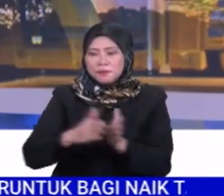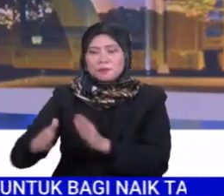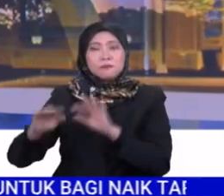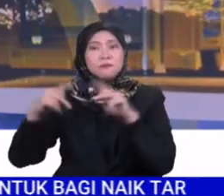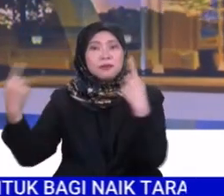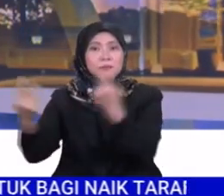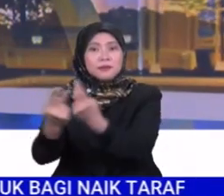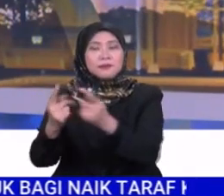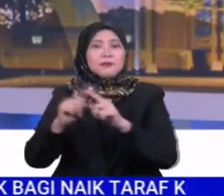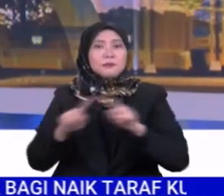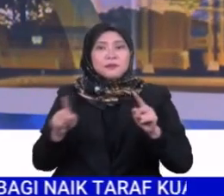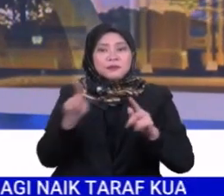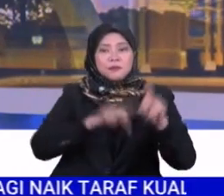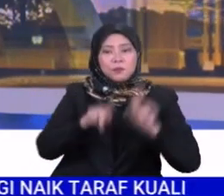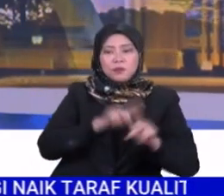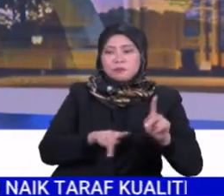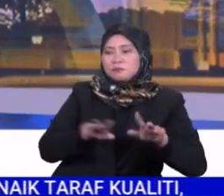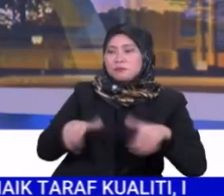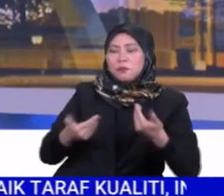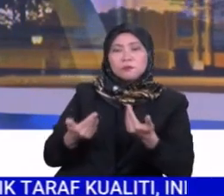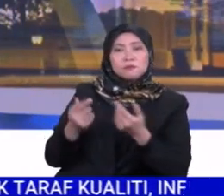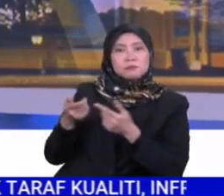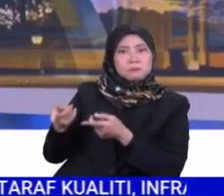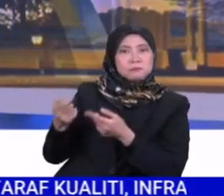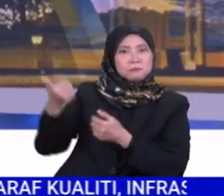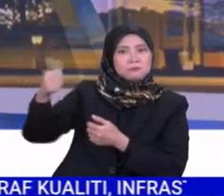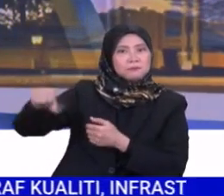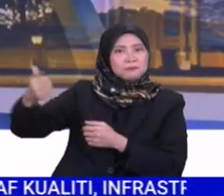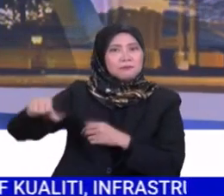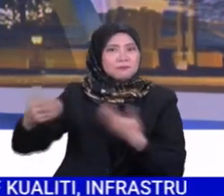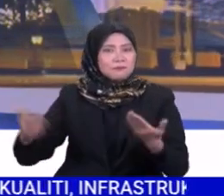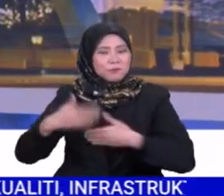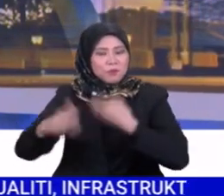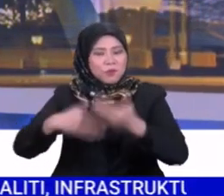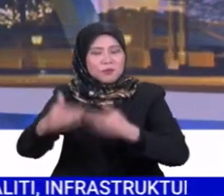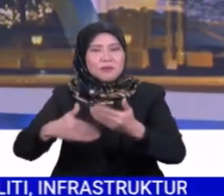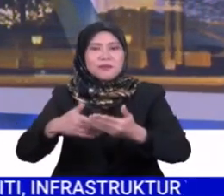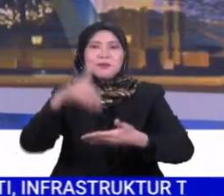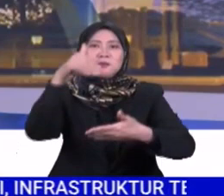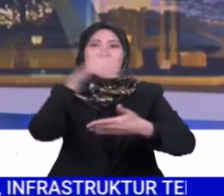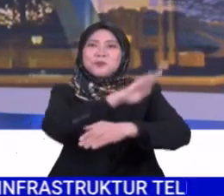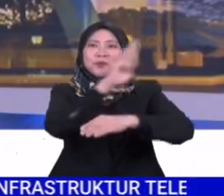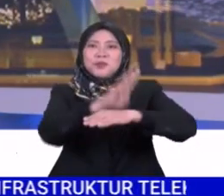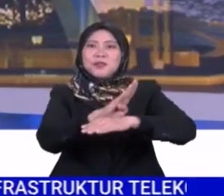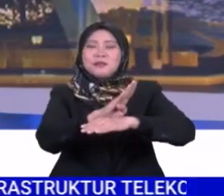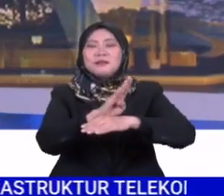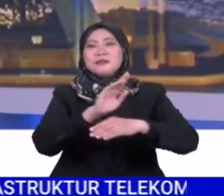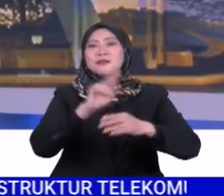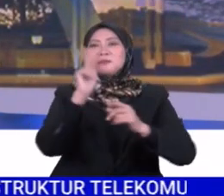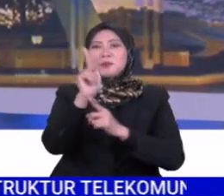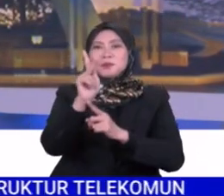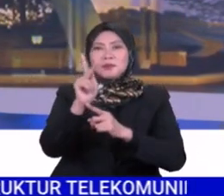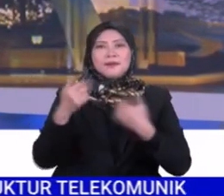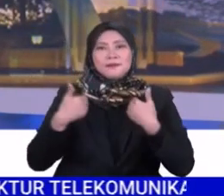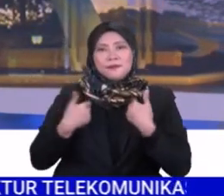Namun, bagaimana pula reaksi orang awam terhadap proses berkempen di Bukit Kepong? Wartawan Ravin Samugam ada